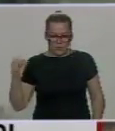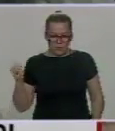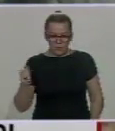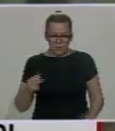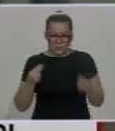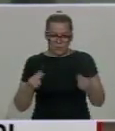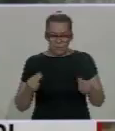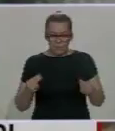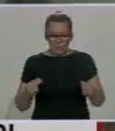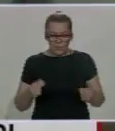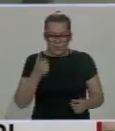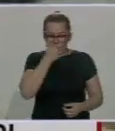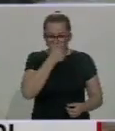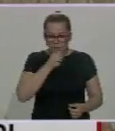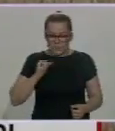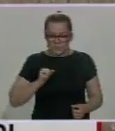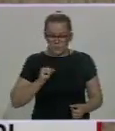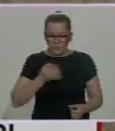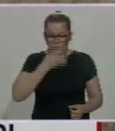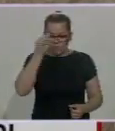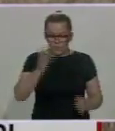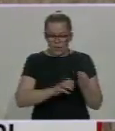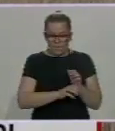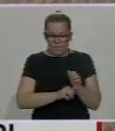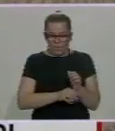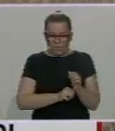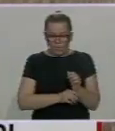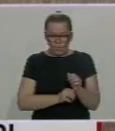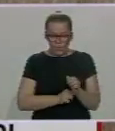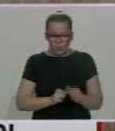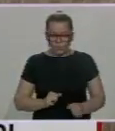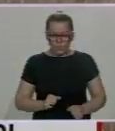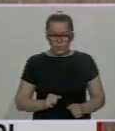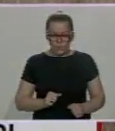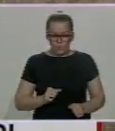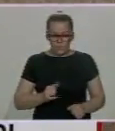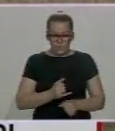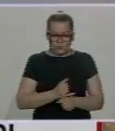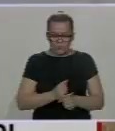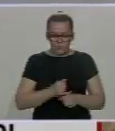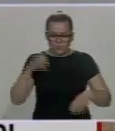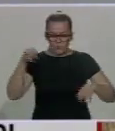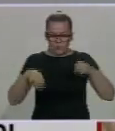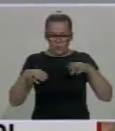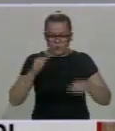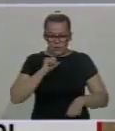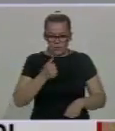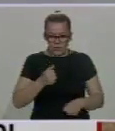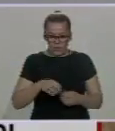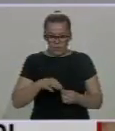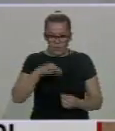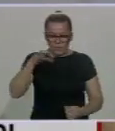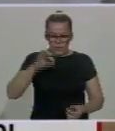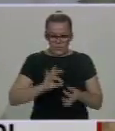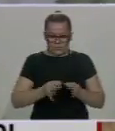nu stau foarte rău, fermierii au temeri mari când vine vorba de culturile de primăvară. Cum în județ nu a plouat în ultimele zile, plantele s-au ofilit din